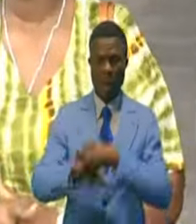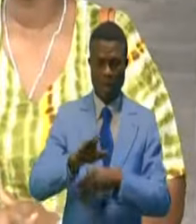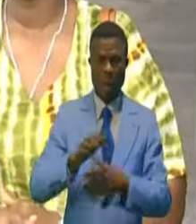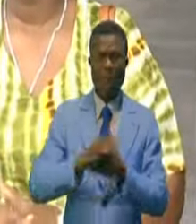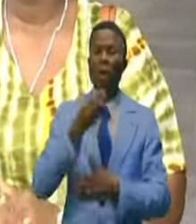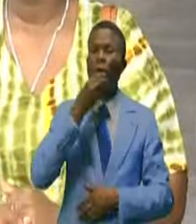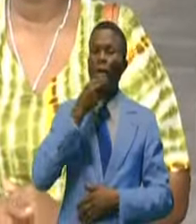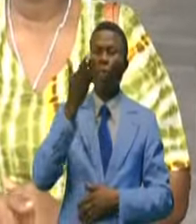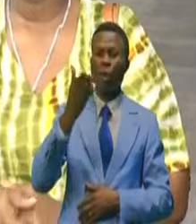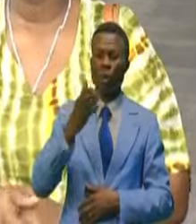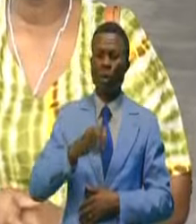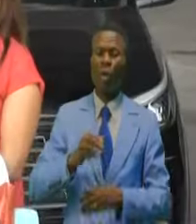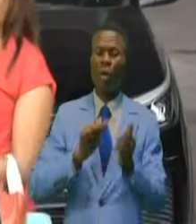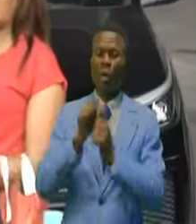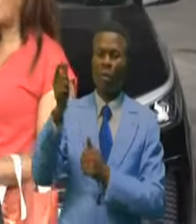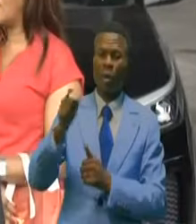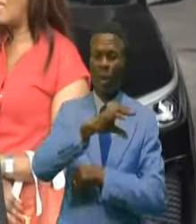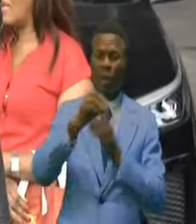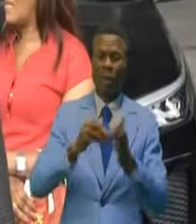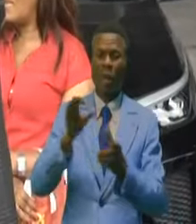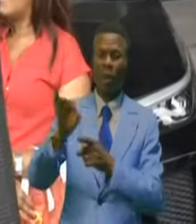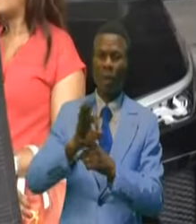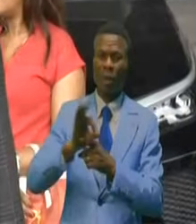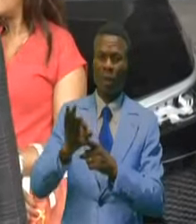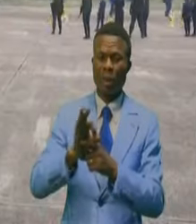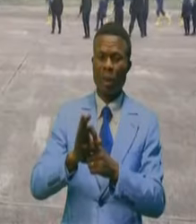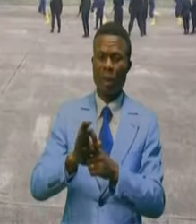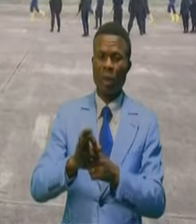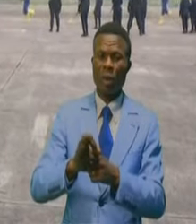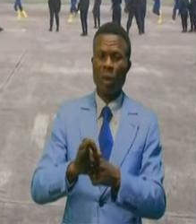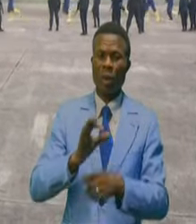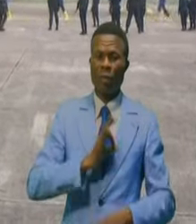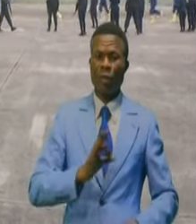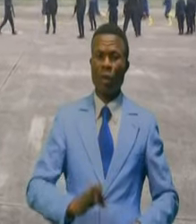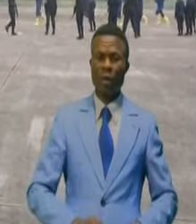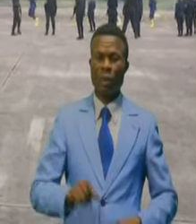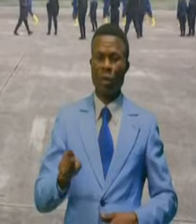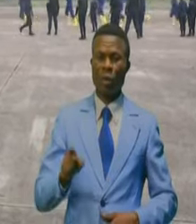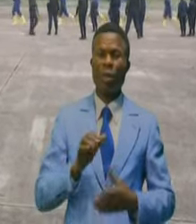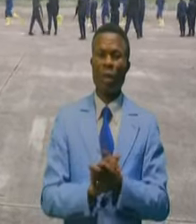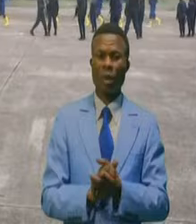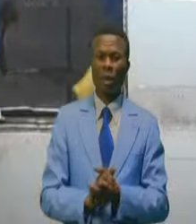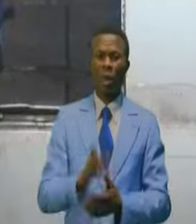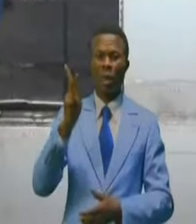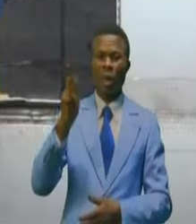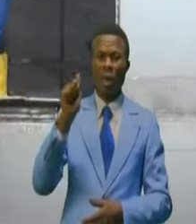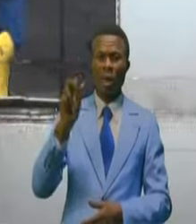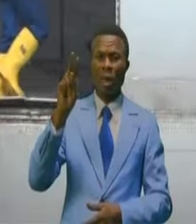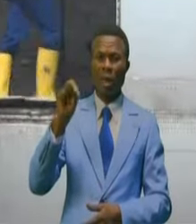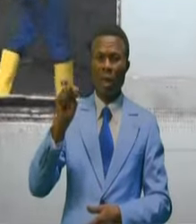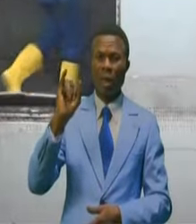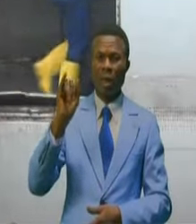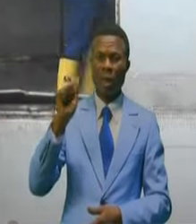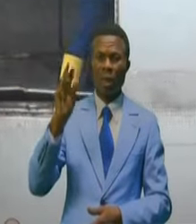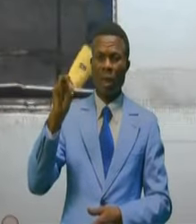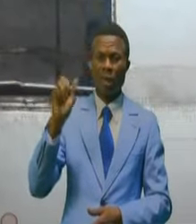Mbujimaï en transit pour le centre de formation et instruction Félix-Antoine Tshisekedi à Kanyama-Kasese avec les